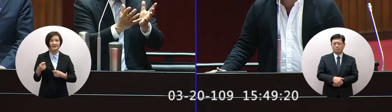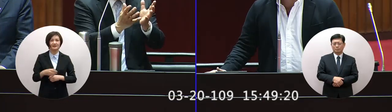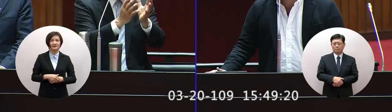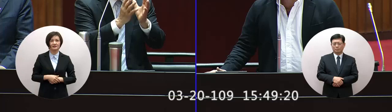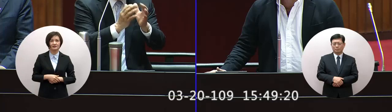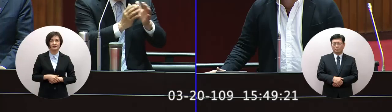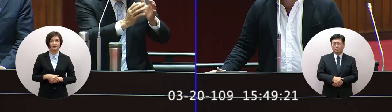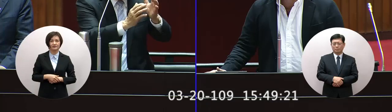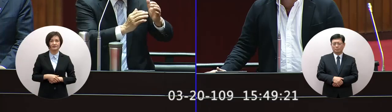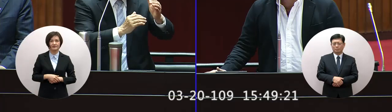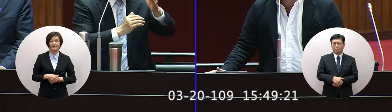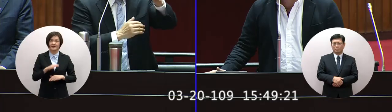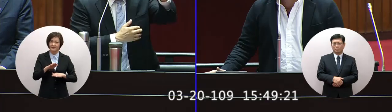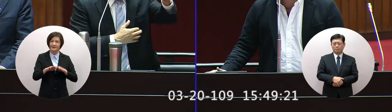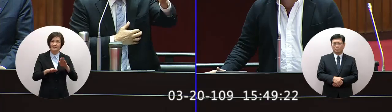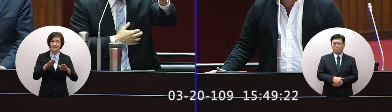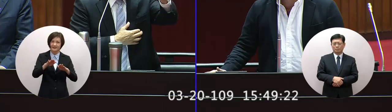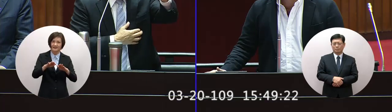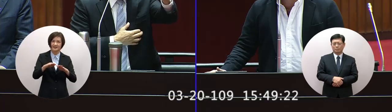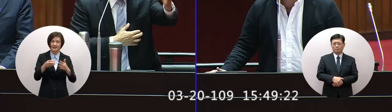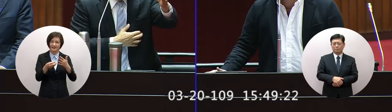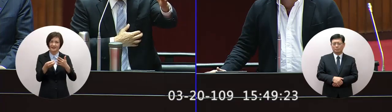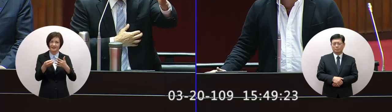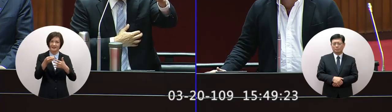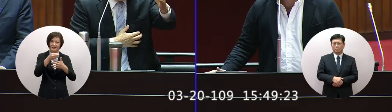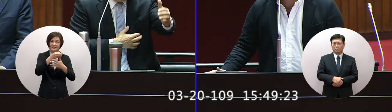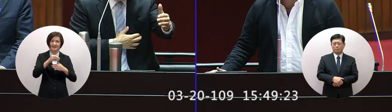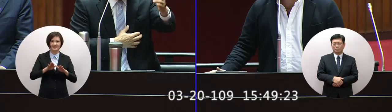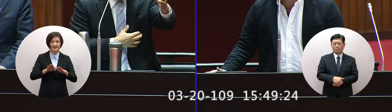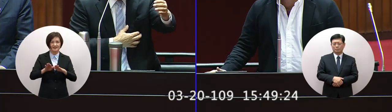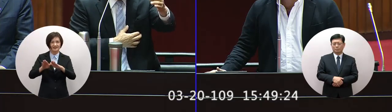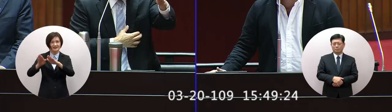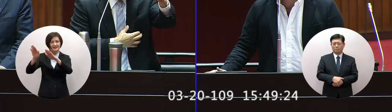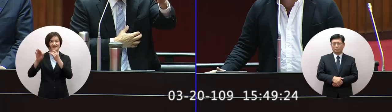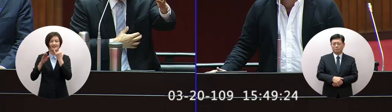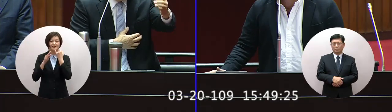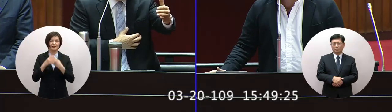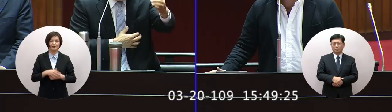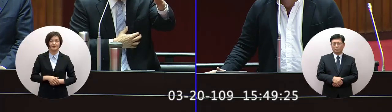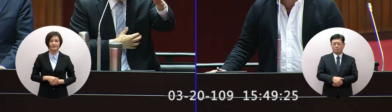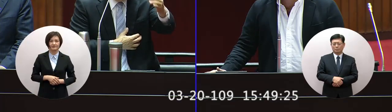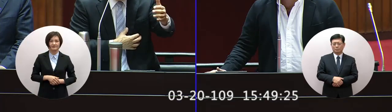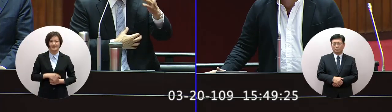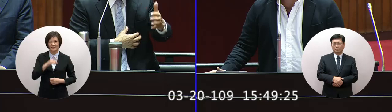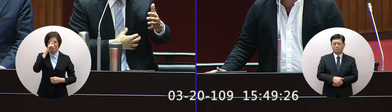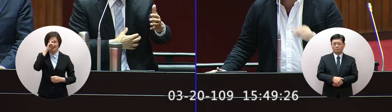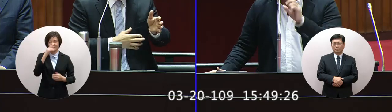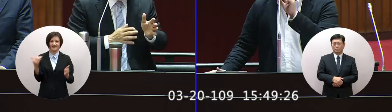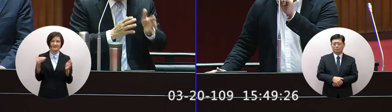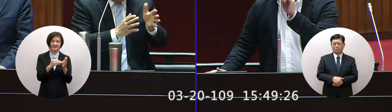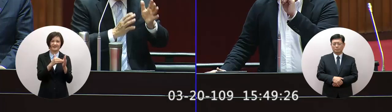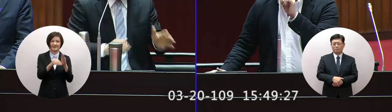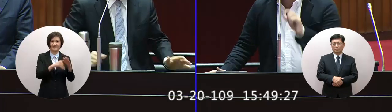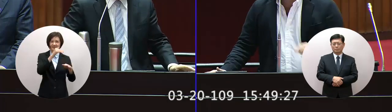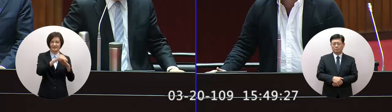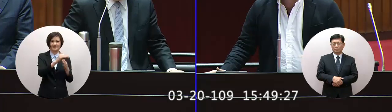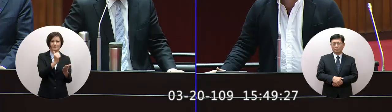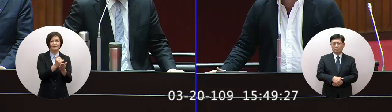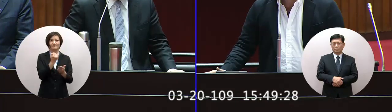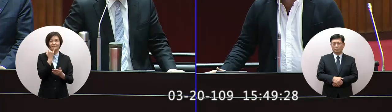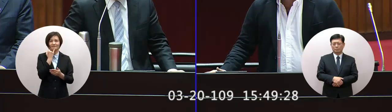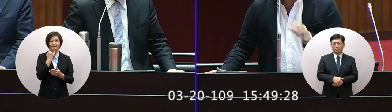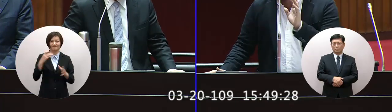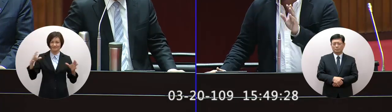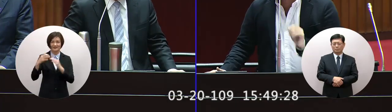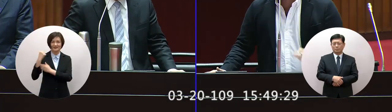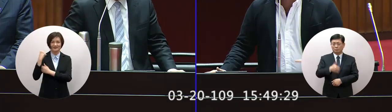样让它一步一步往最期待的成功的地方走，我们来努力